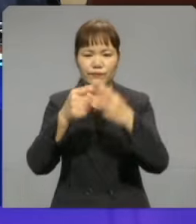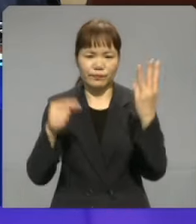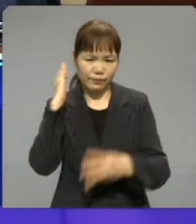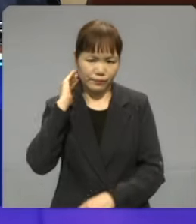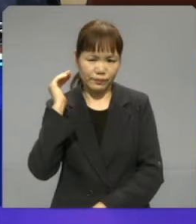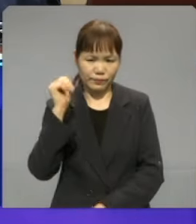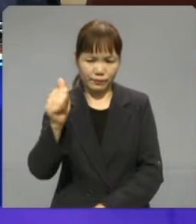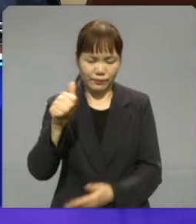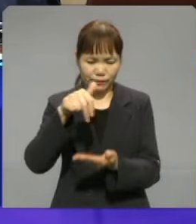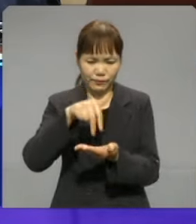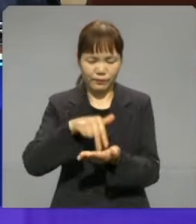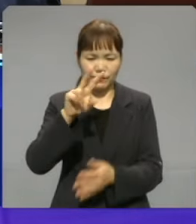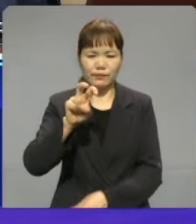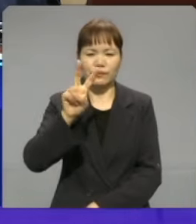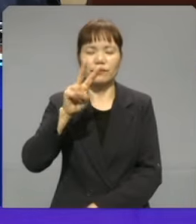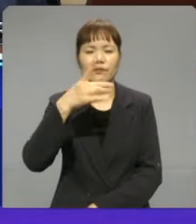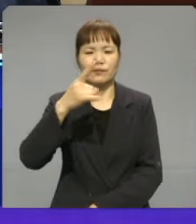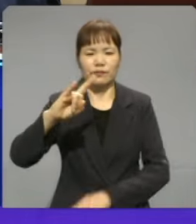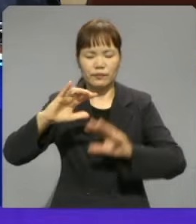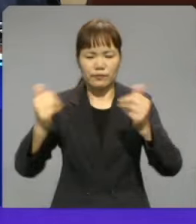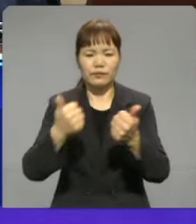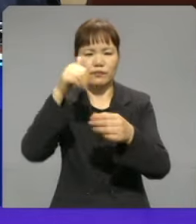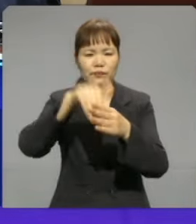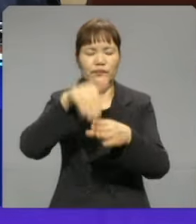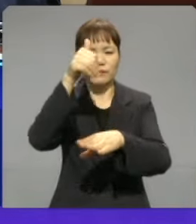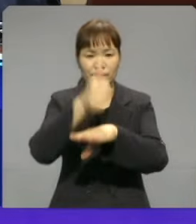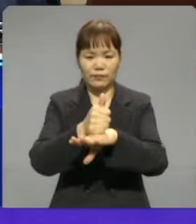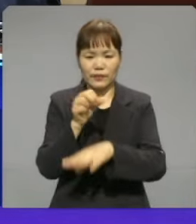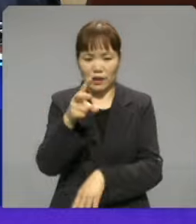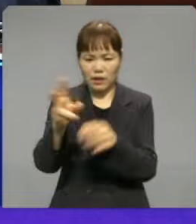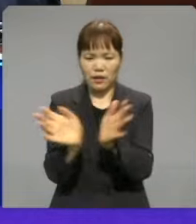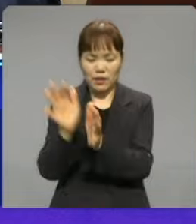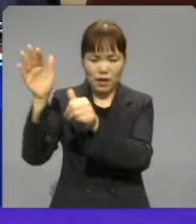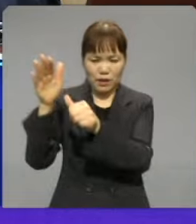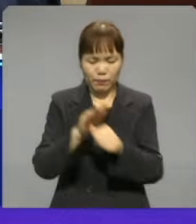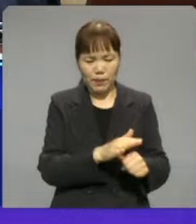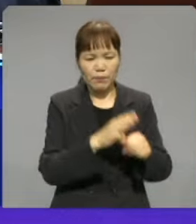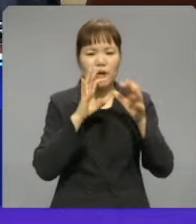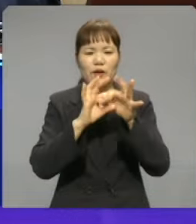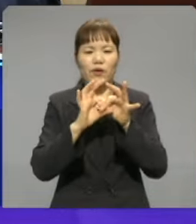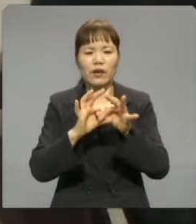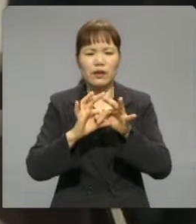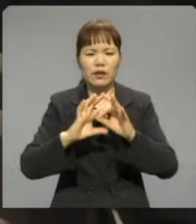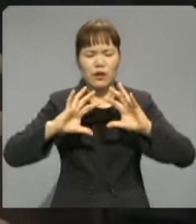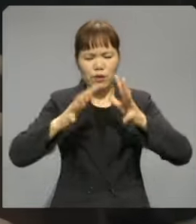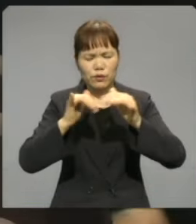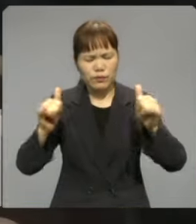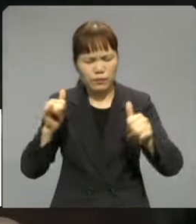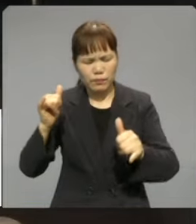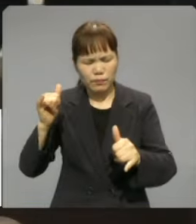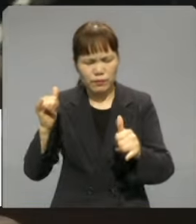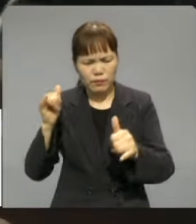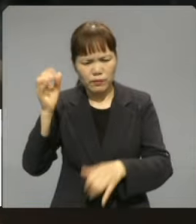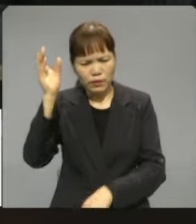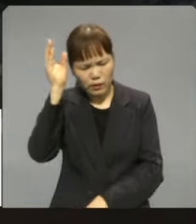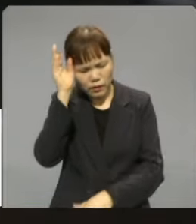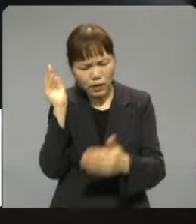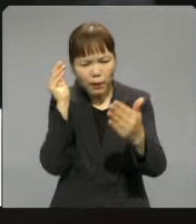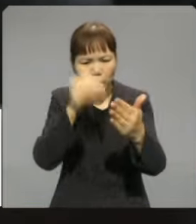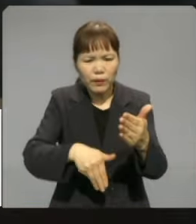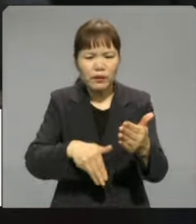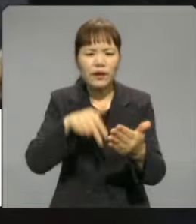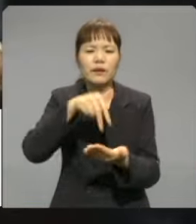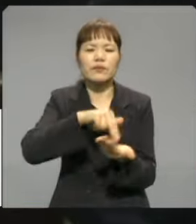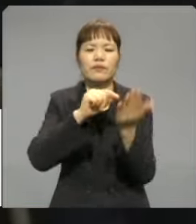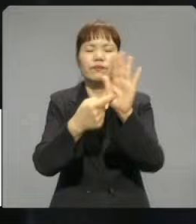윤석열 대통령은 22대 총선 결과 여당이 패배한 것과 관련해 국민의 기대에 미치지 못했다는 입장을